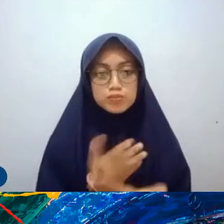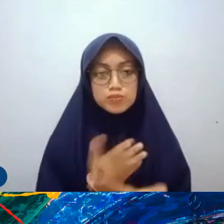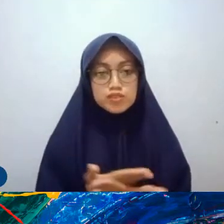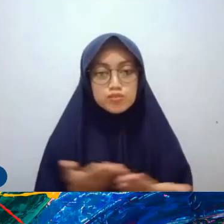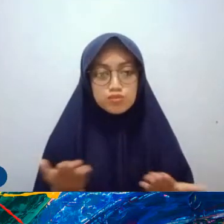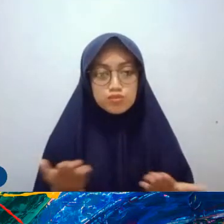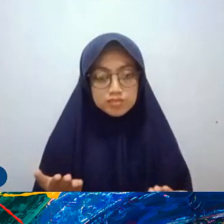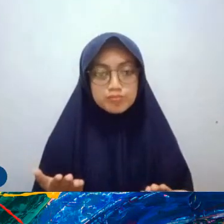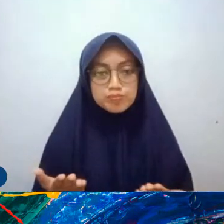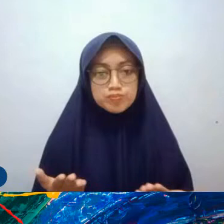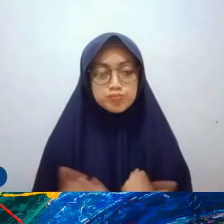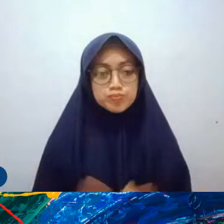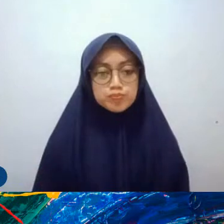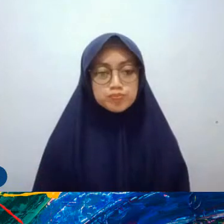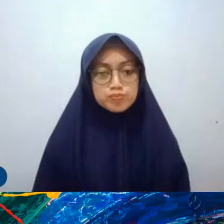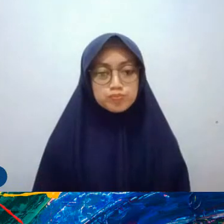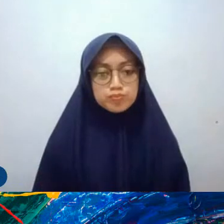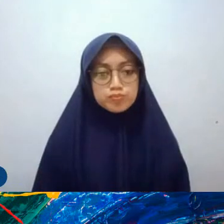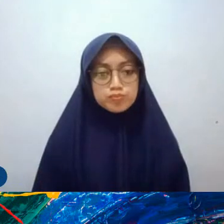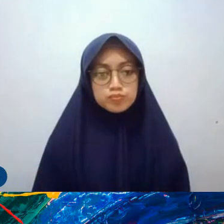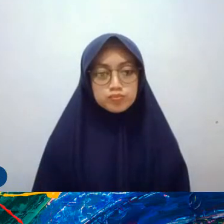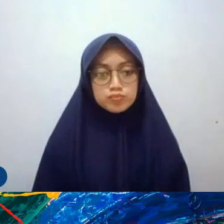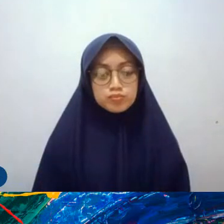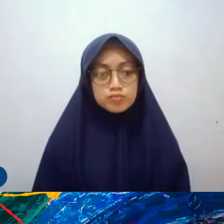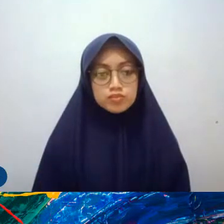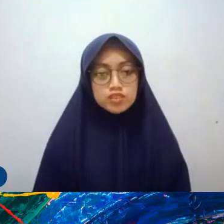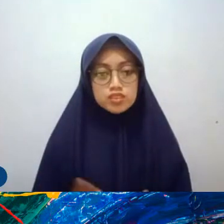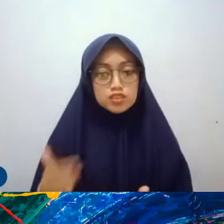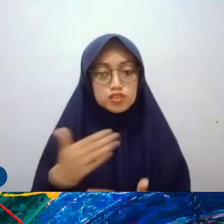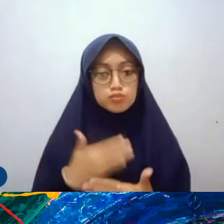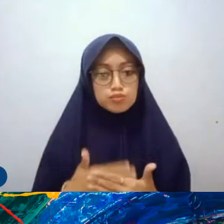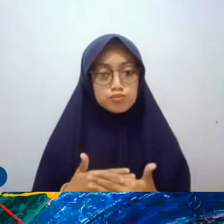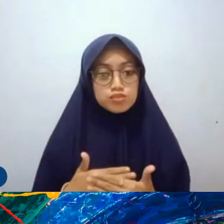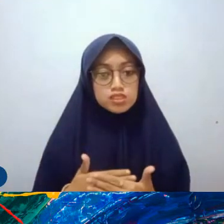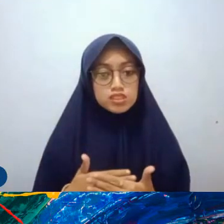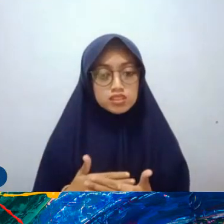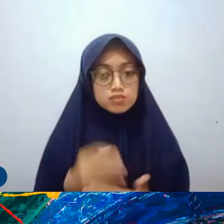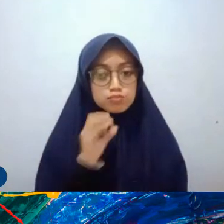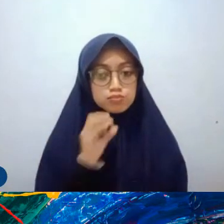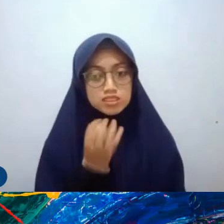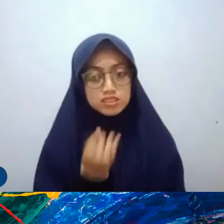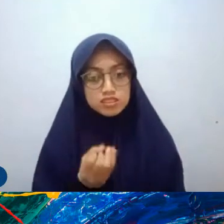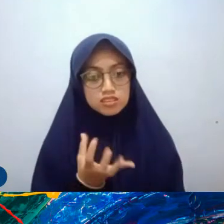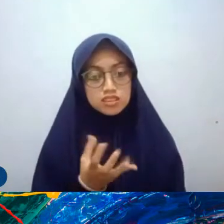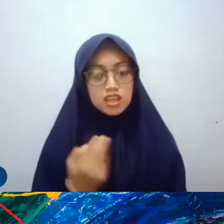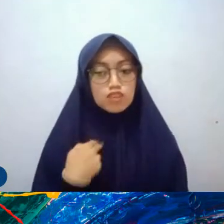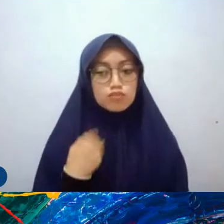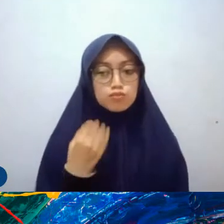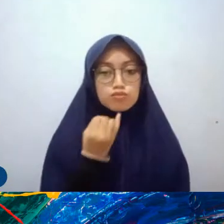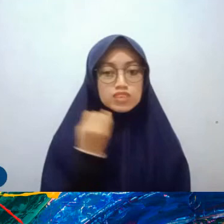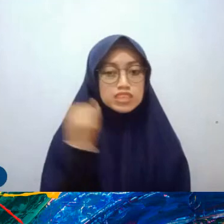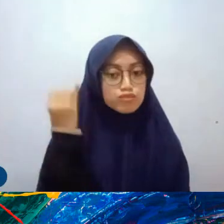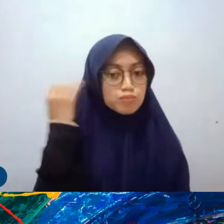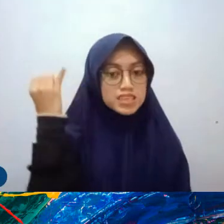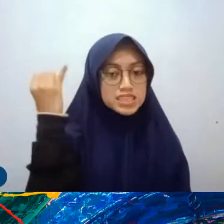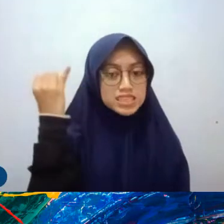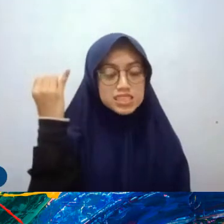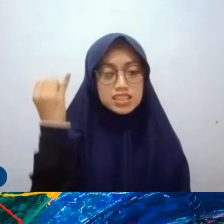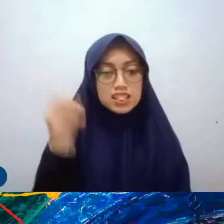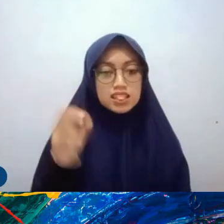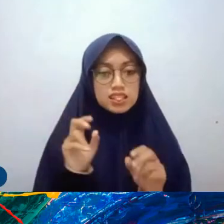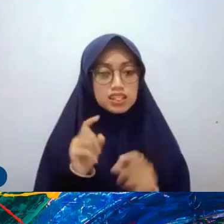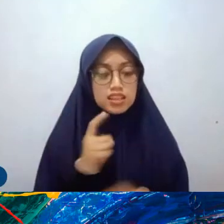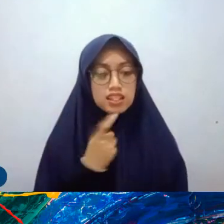dan insan edukasi, sebelum saya menyampaikan topik hari ini, saya akan informasikan terlebih dahulu sahabat